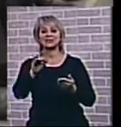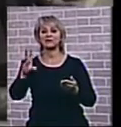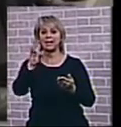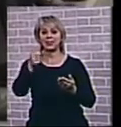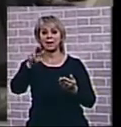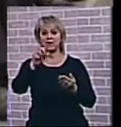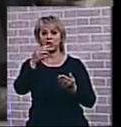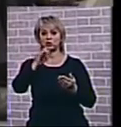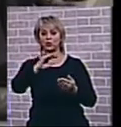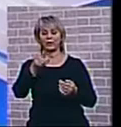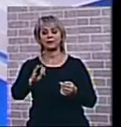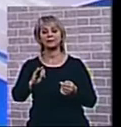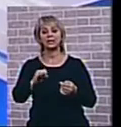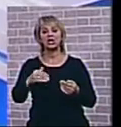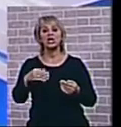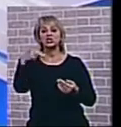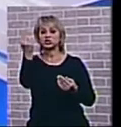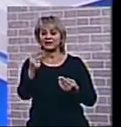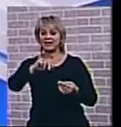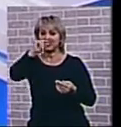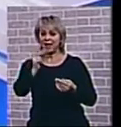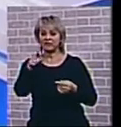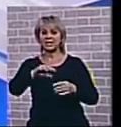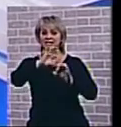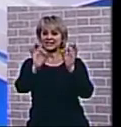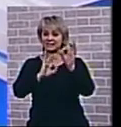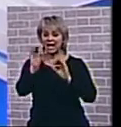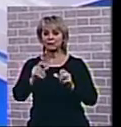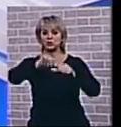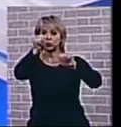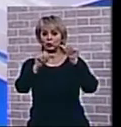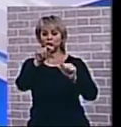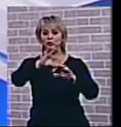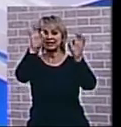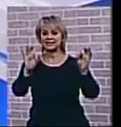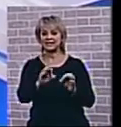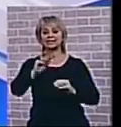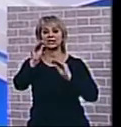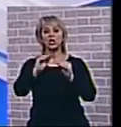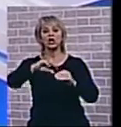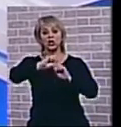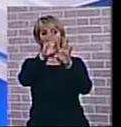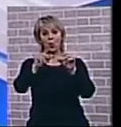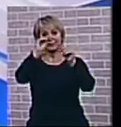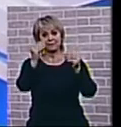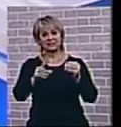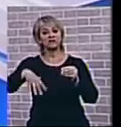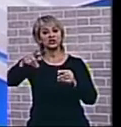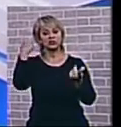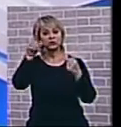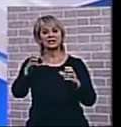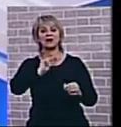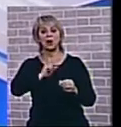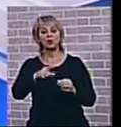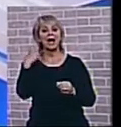города на Ростовской набережной. Живопись, графика, дизайн, скульптура, эскизы декораций, иконопись – все лучшие учебно-творческие